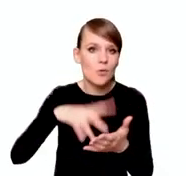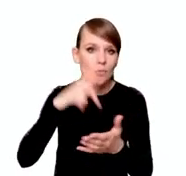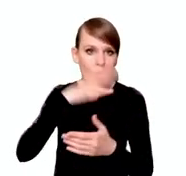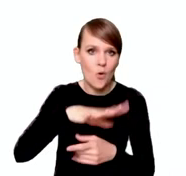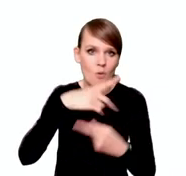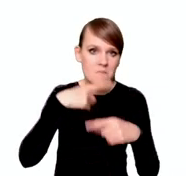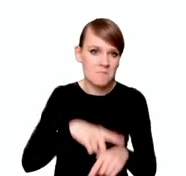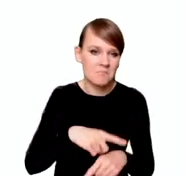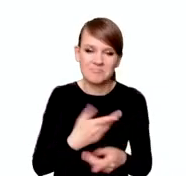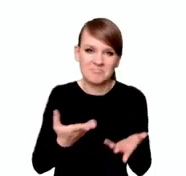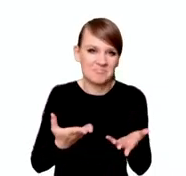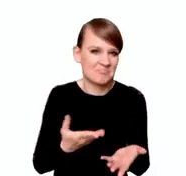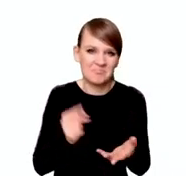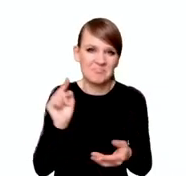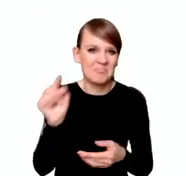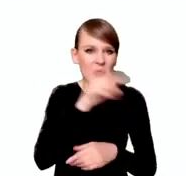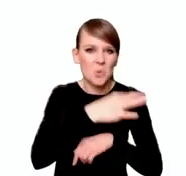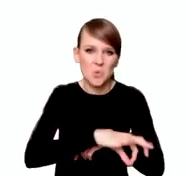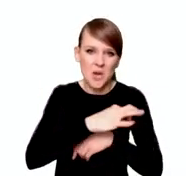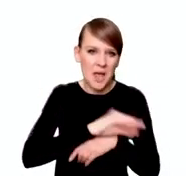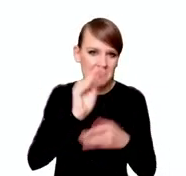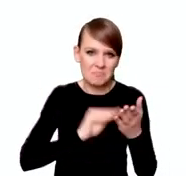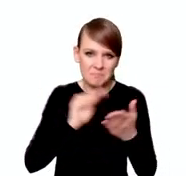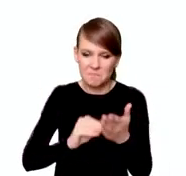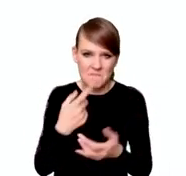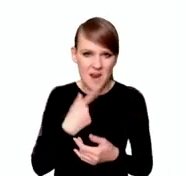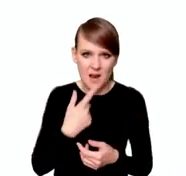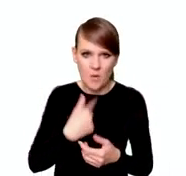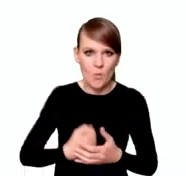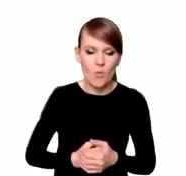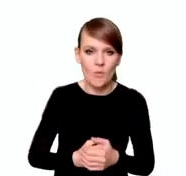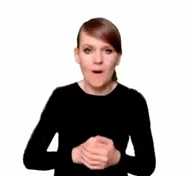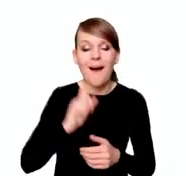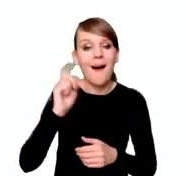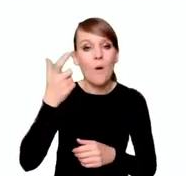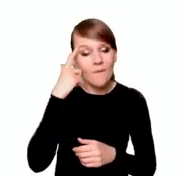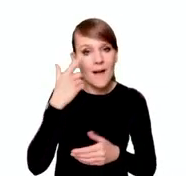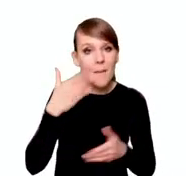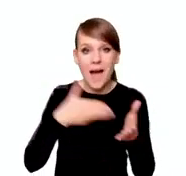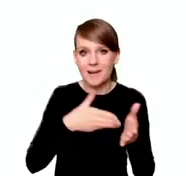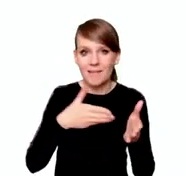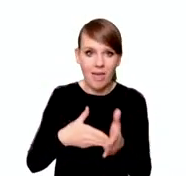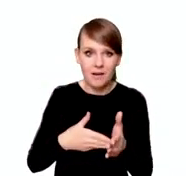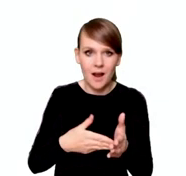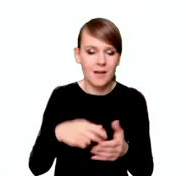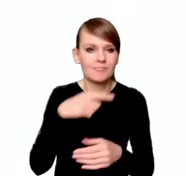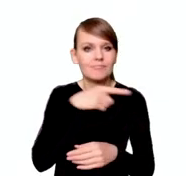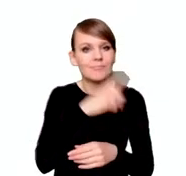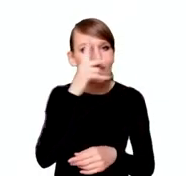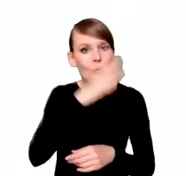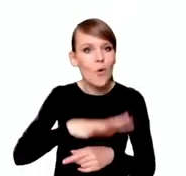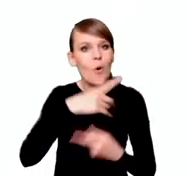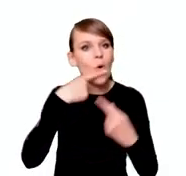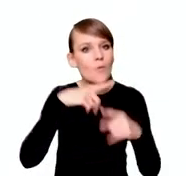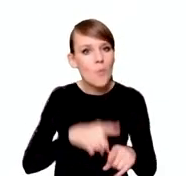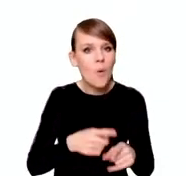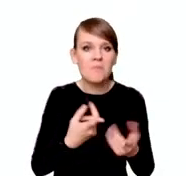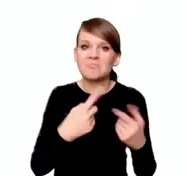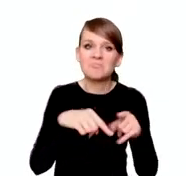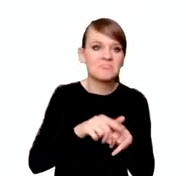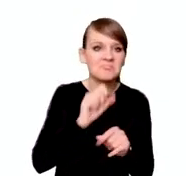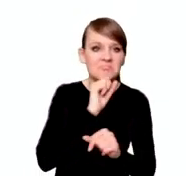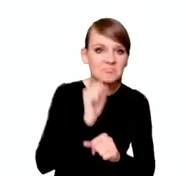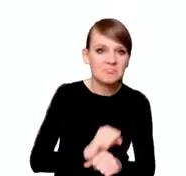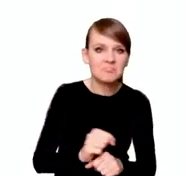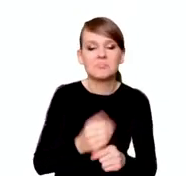przez uczelnię dokument. A główną barierą realizowania działań z zakresu społecznej odpowiedzialności jest